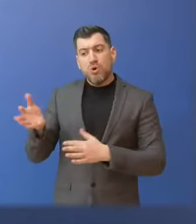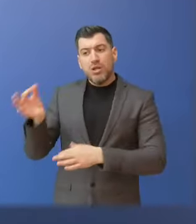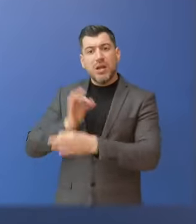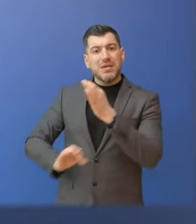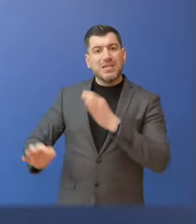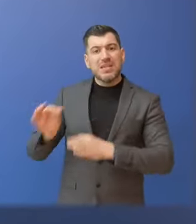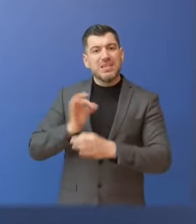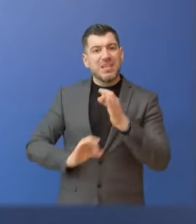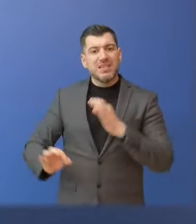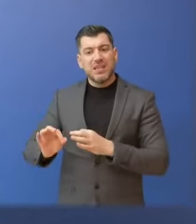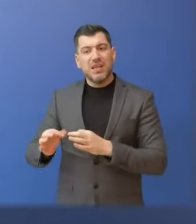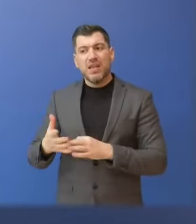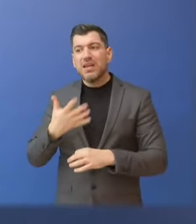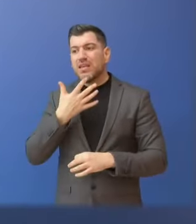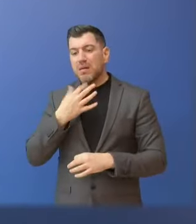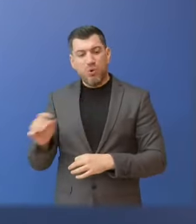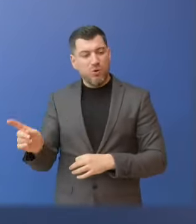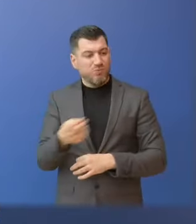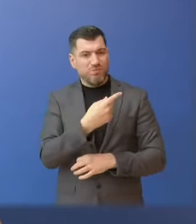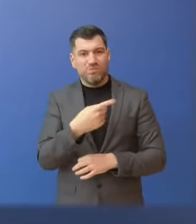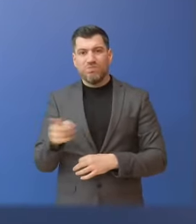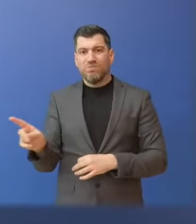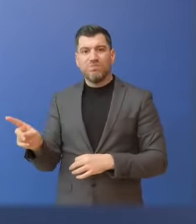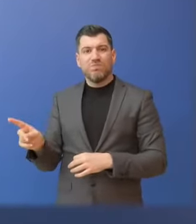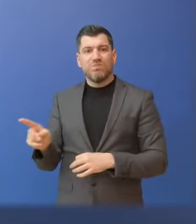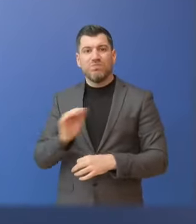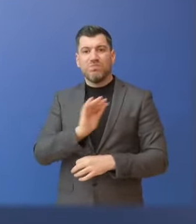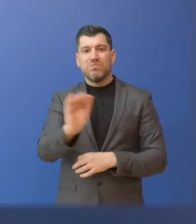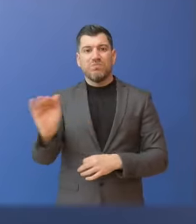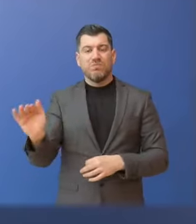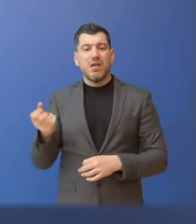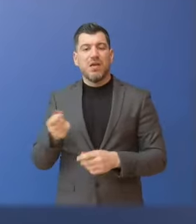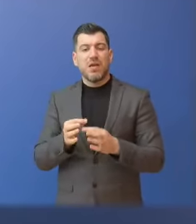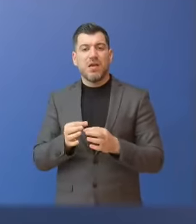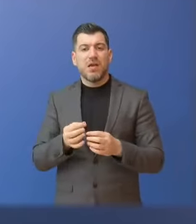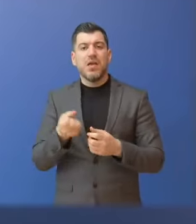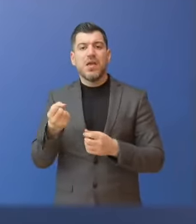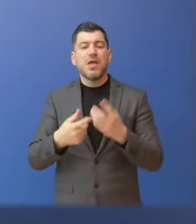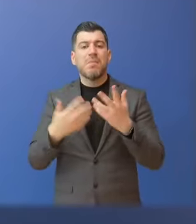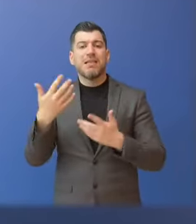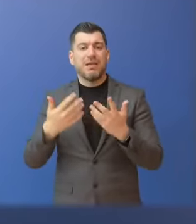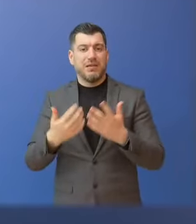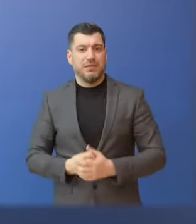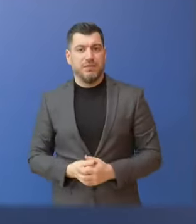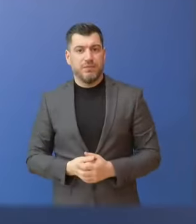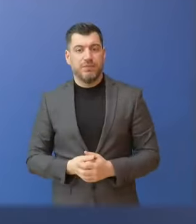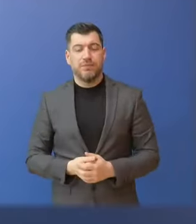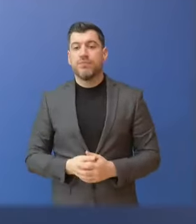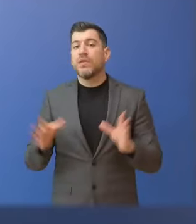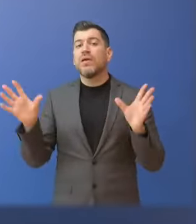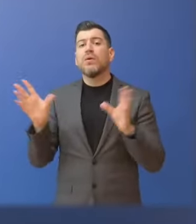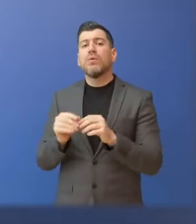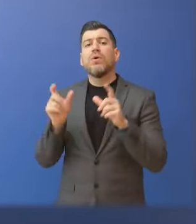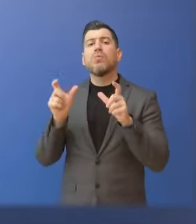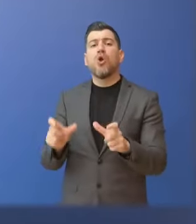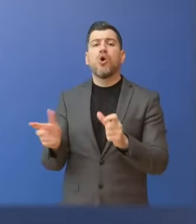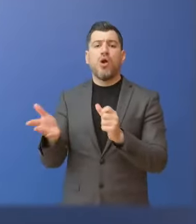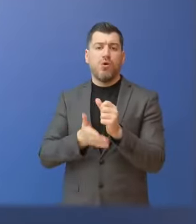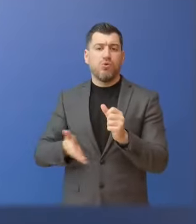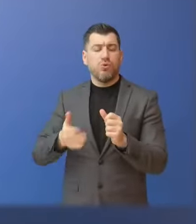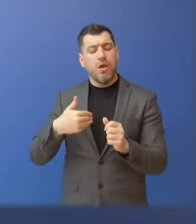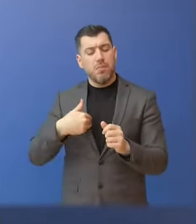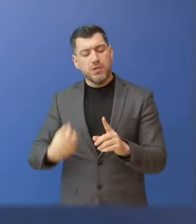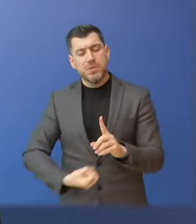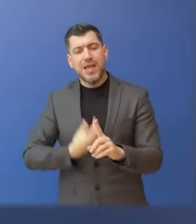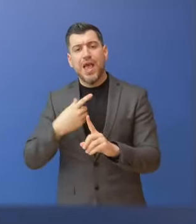μέτρηση ευχαριστώ λοιπόν ως προς τα μπλόκα που λέτε δεν είμαστε σε αυτό το σημείο και θεωρώ ότι δεν θα φτάσουμε και σε αυτό το σημείο και ησιοδο